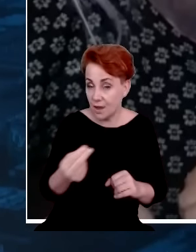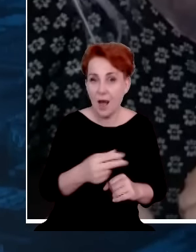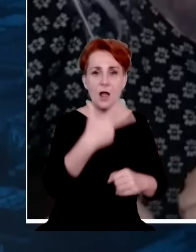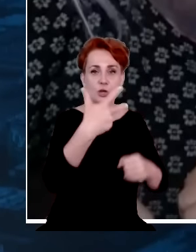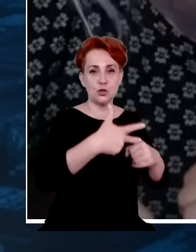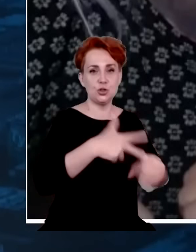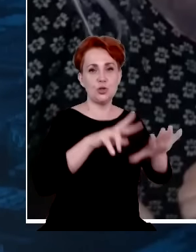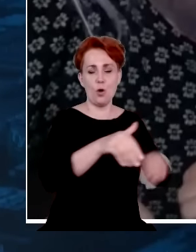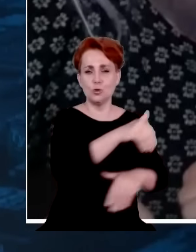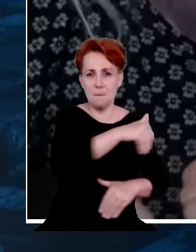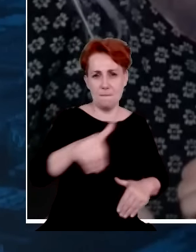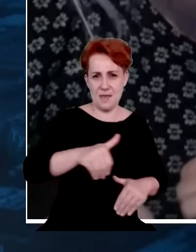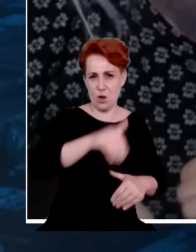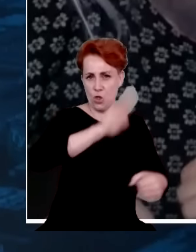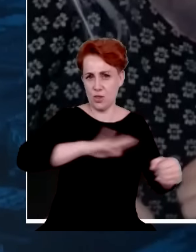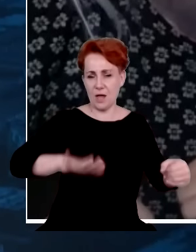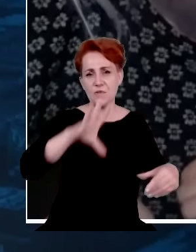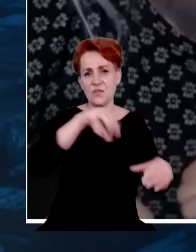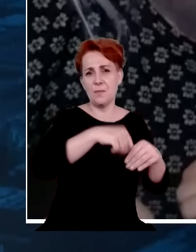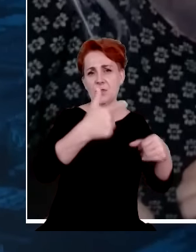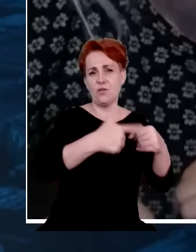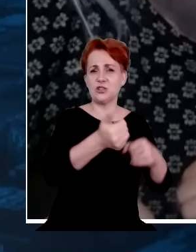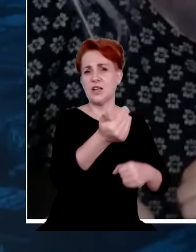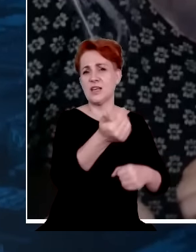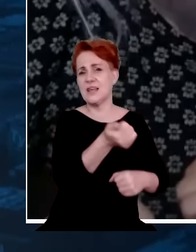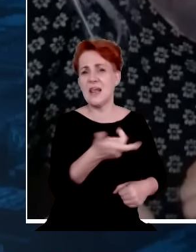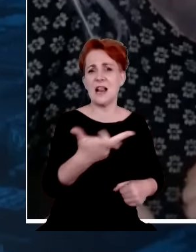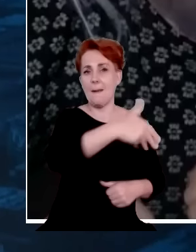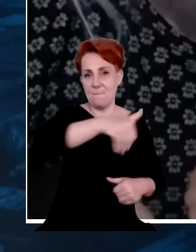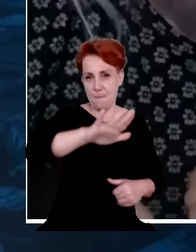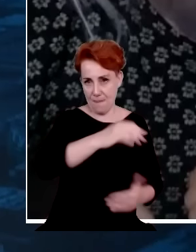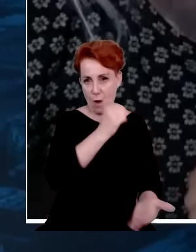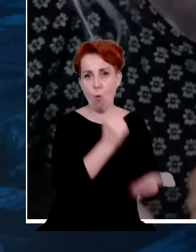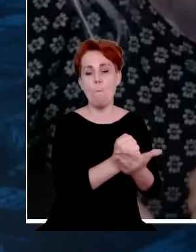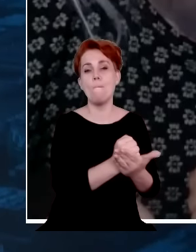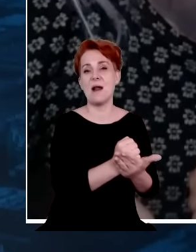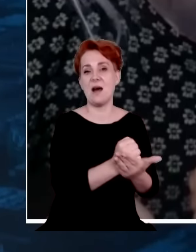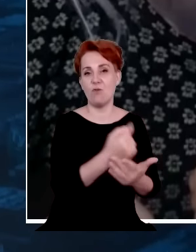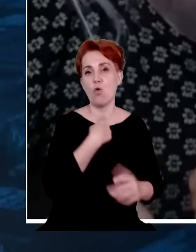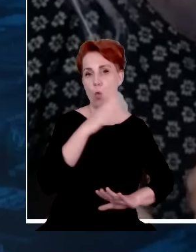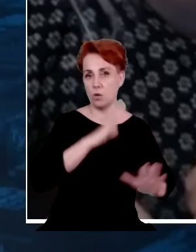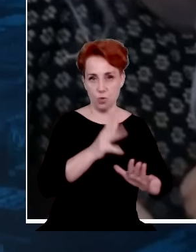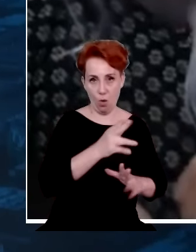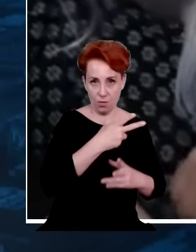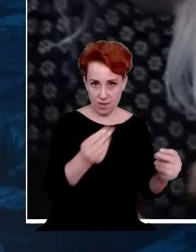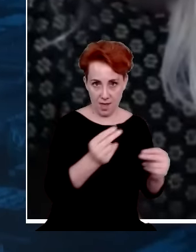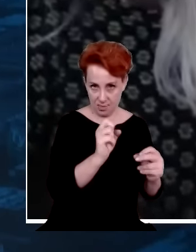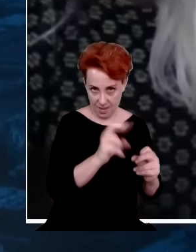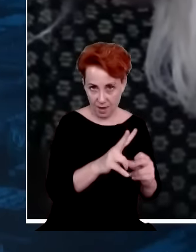milionowy naród z czego tam 20 kilka milionów jest uprawnionych do głosowania się wypowiedziało to to nie No ale to